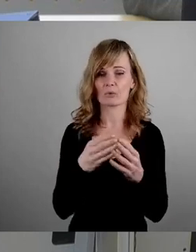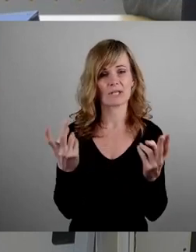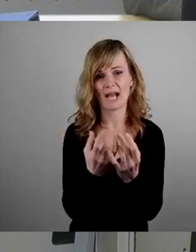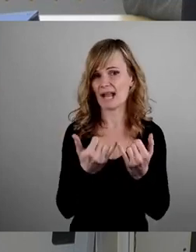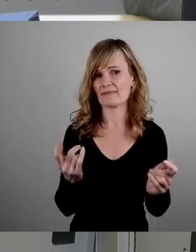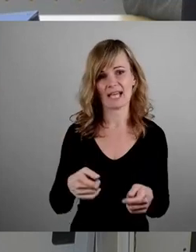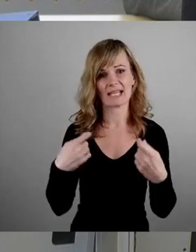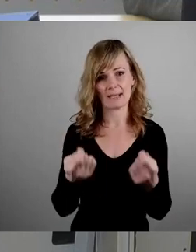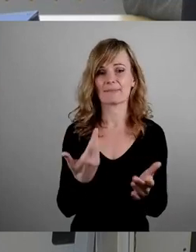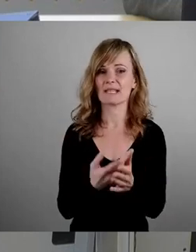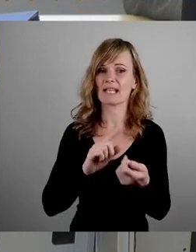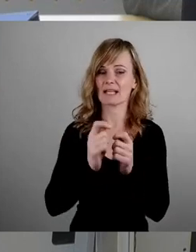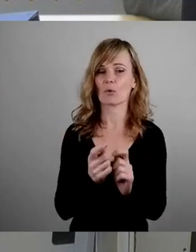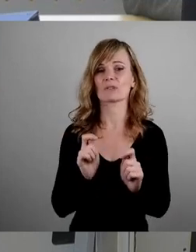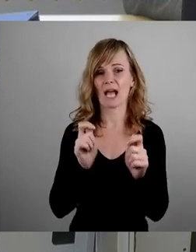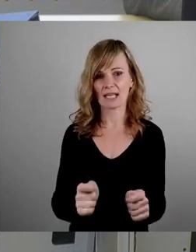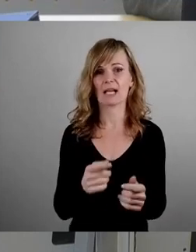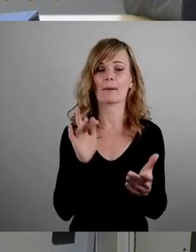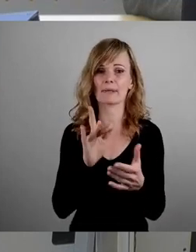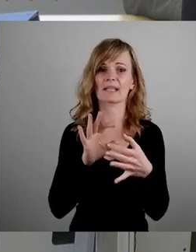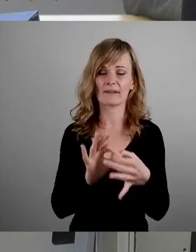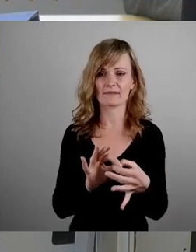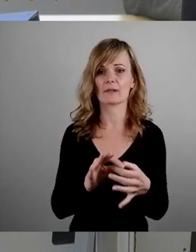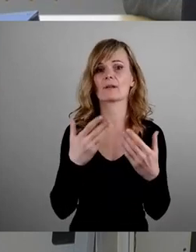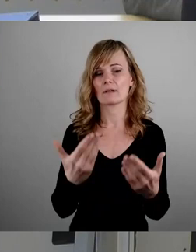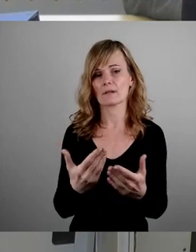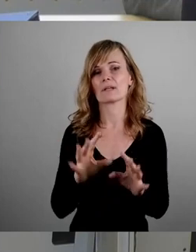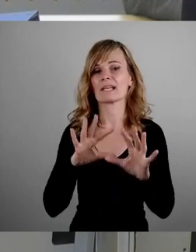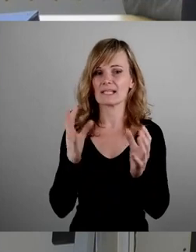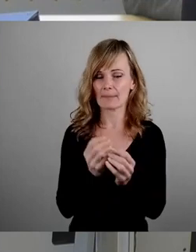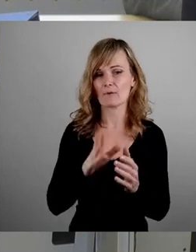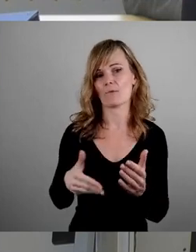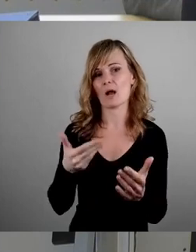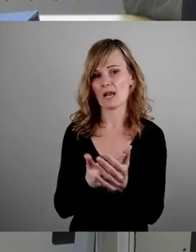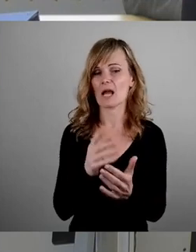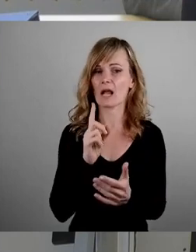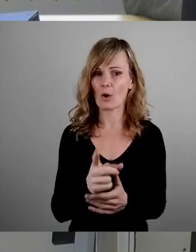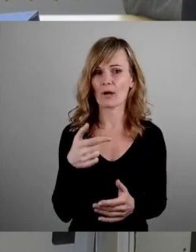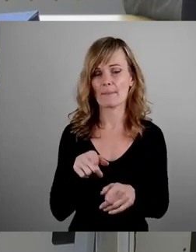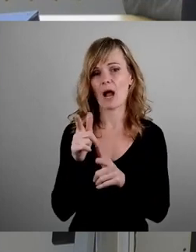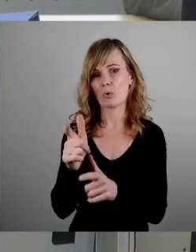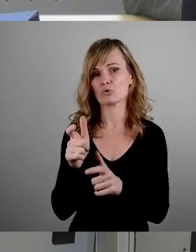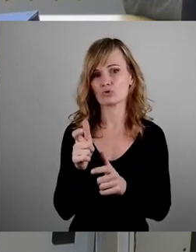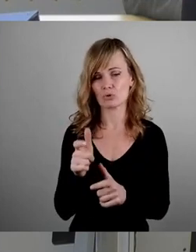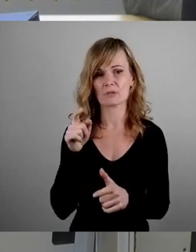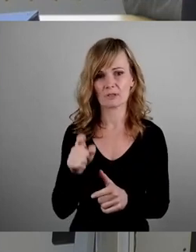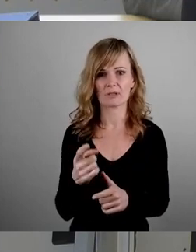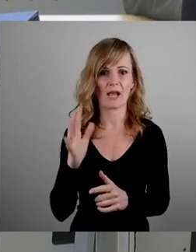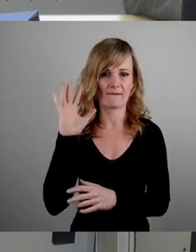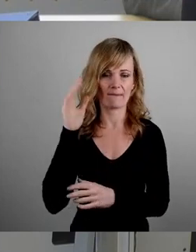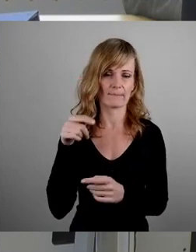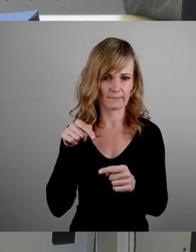diesen Änderungsantrag betrifft, der Gesamtvorlage auch in der im Ausschuss erfolgten